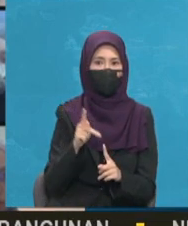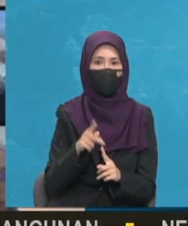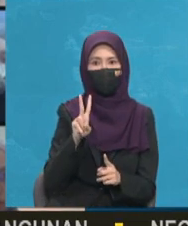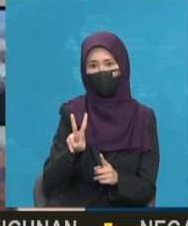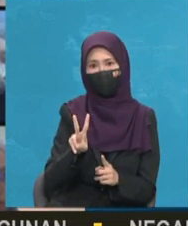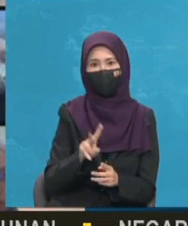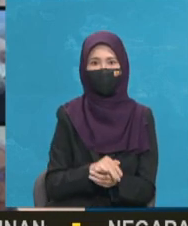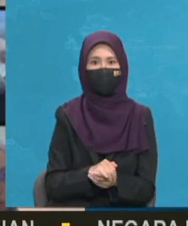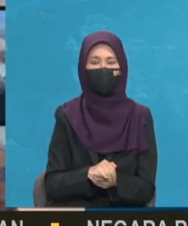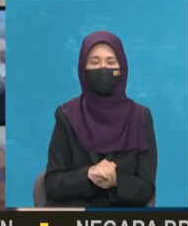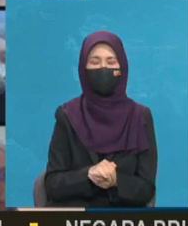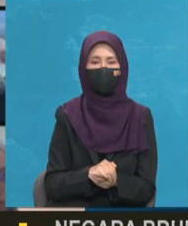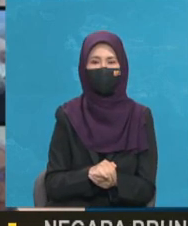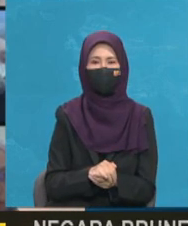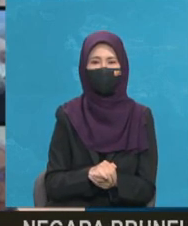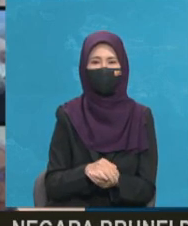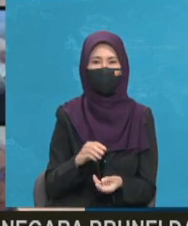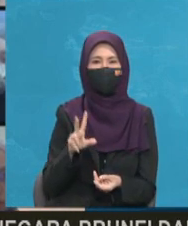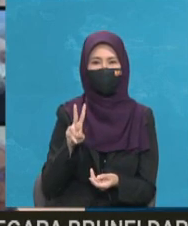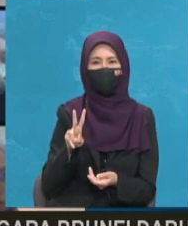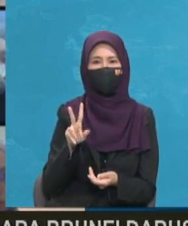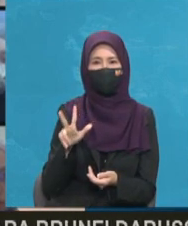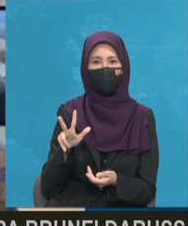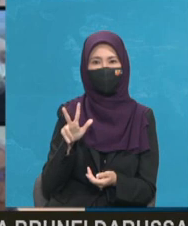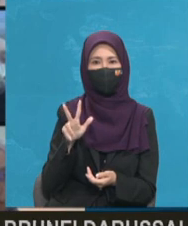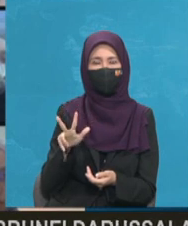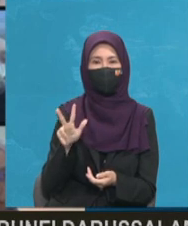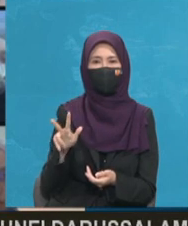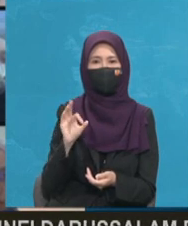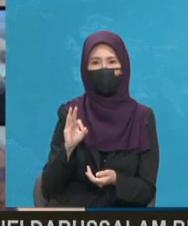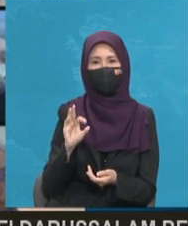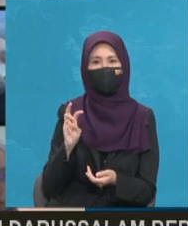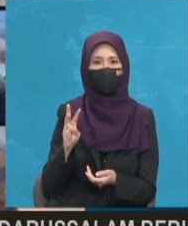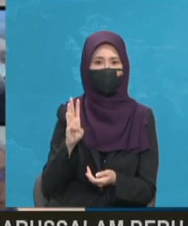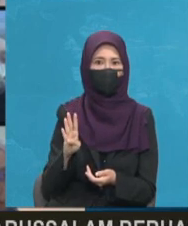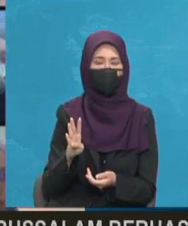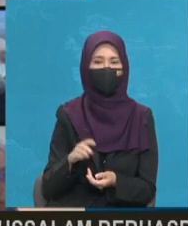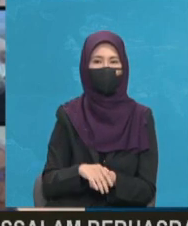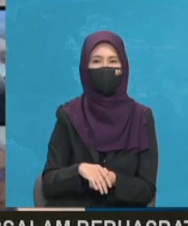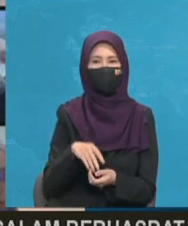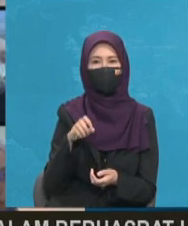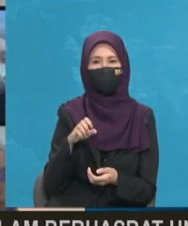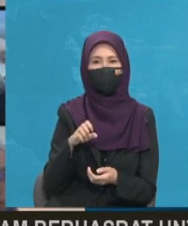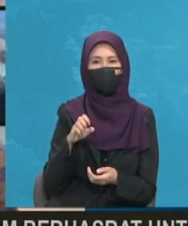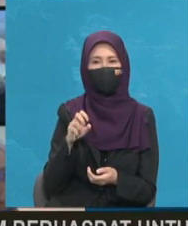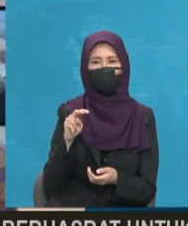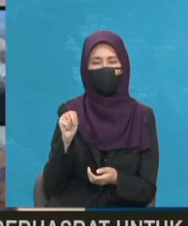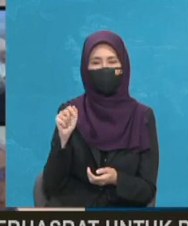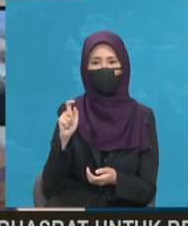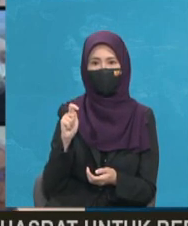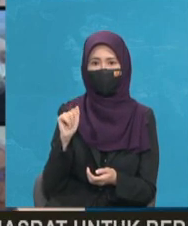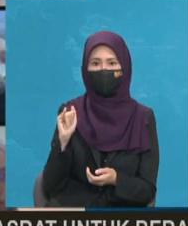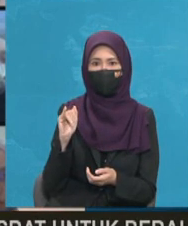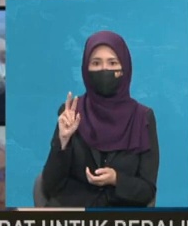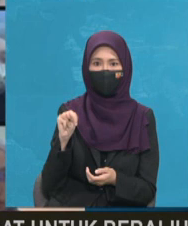pusat standart kebangsaan di talian 233 3964 atau email National standard